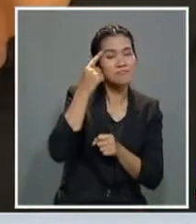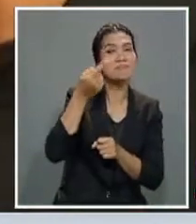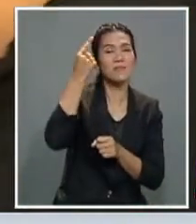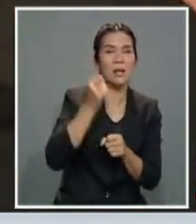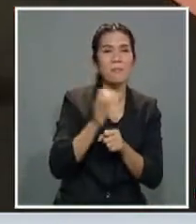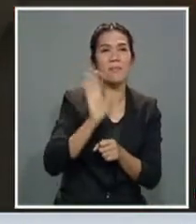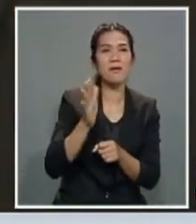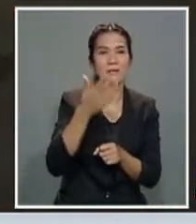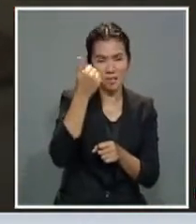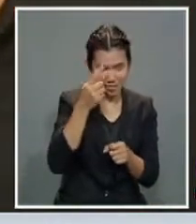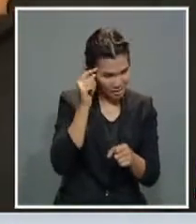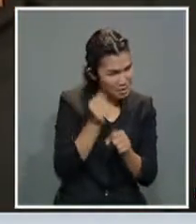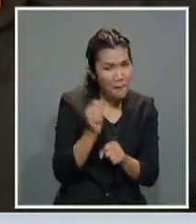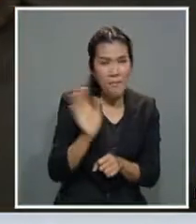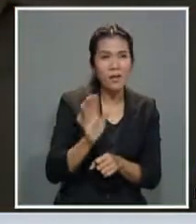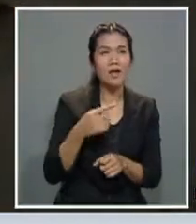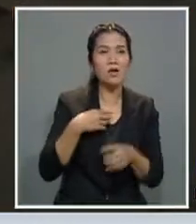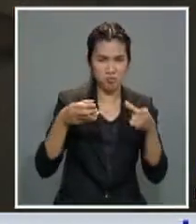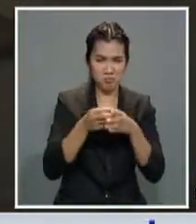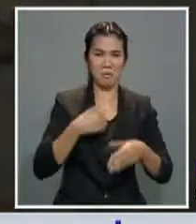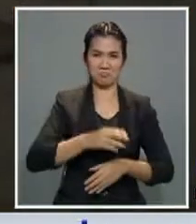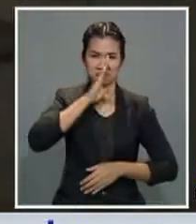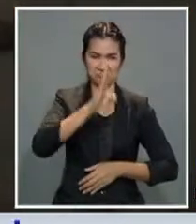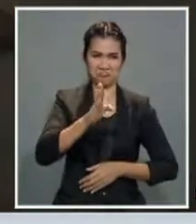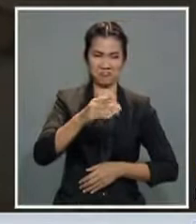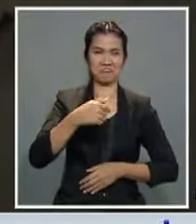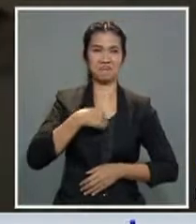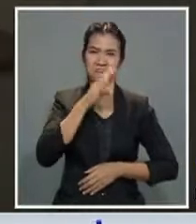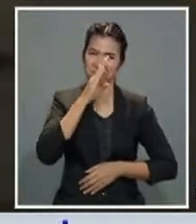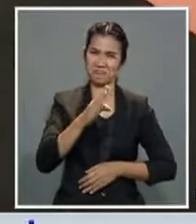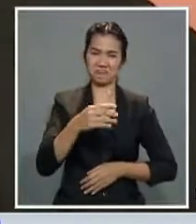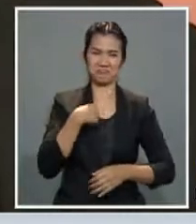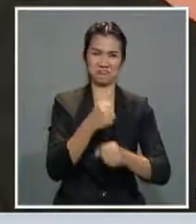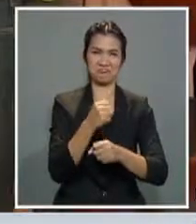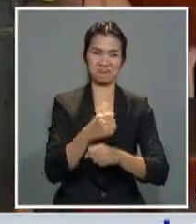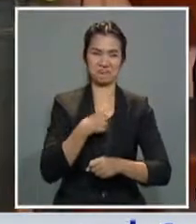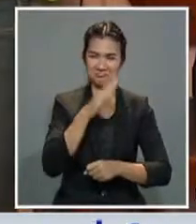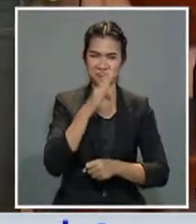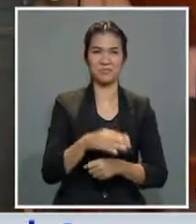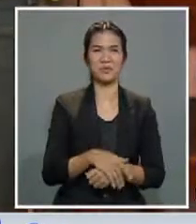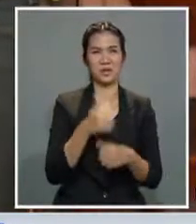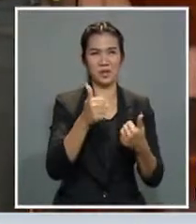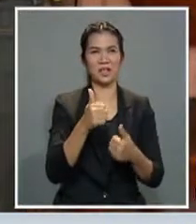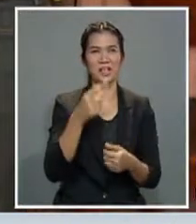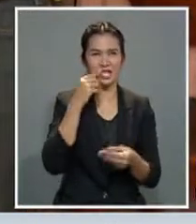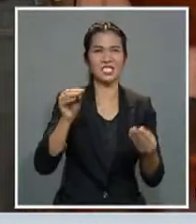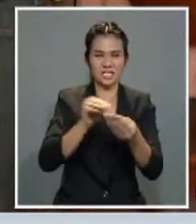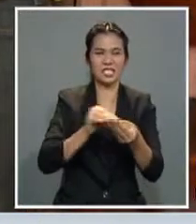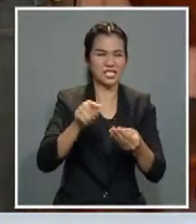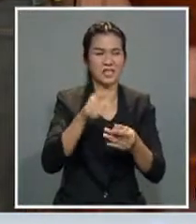ไม่ทำทำไมไม่ทำดูว่าผู้ใหญ่ ผมเราซื่อสัตย์และยึดมั่นในอุดมการณ ์ผู้ใหญ่ครับ เขาจะชิงกับผู้ใหญ่แล้ว